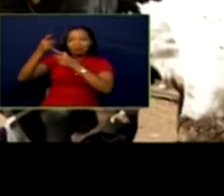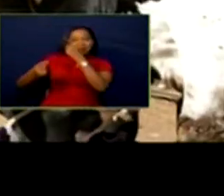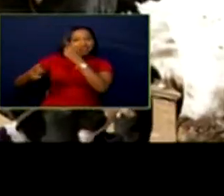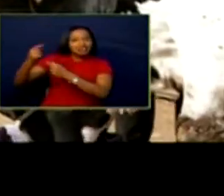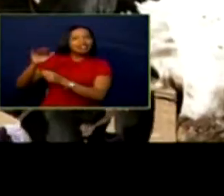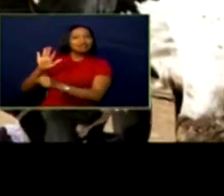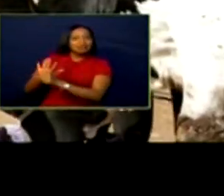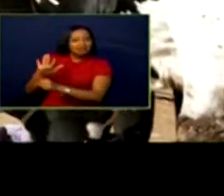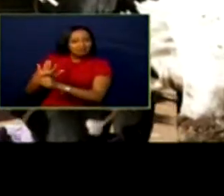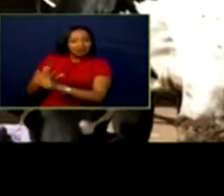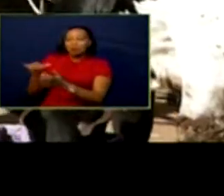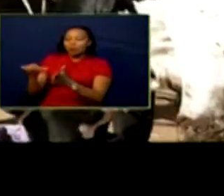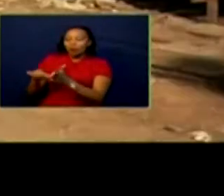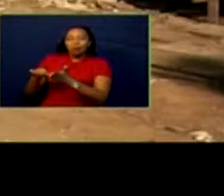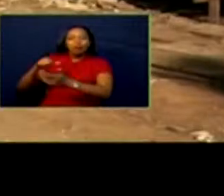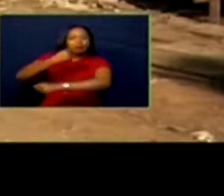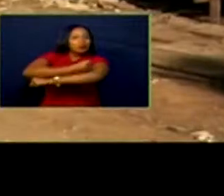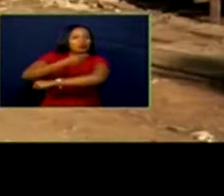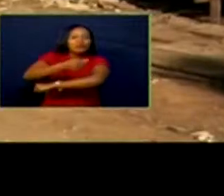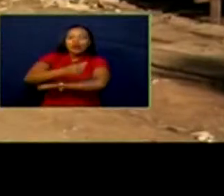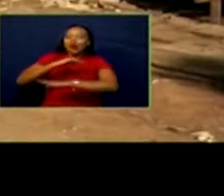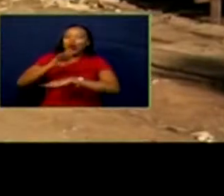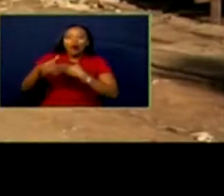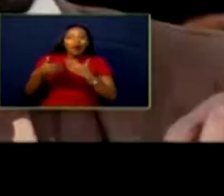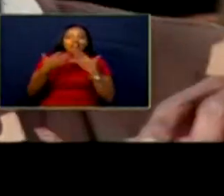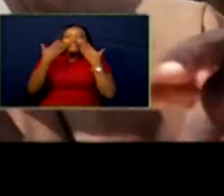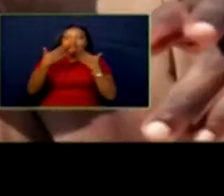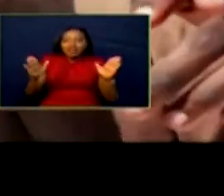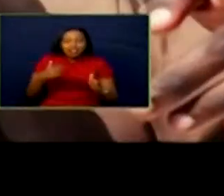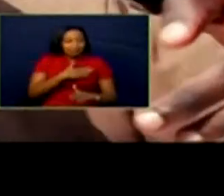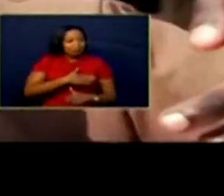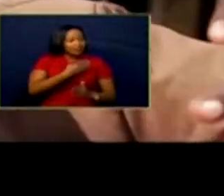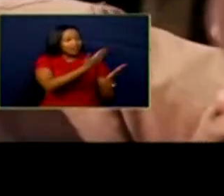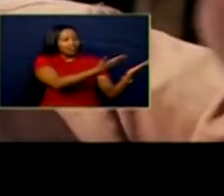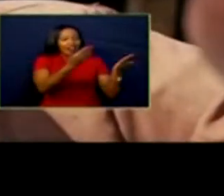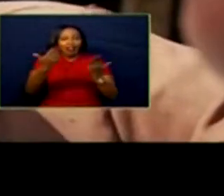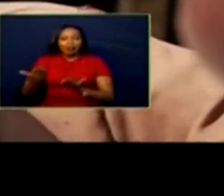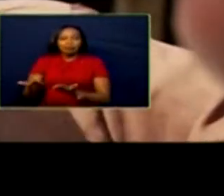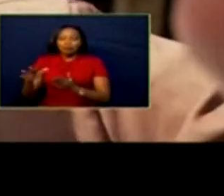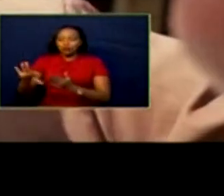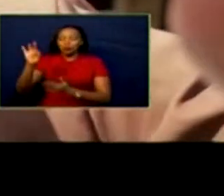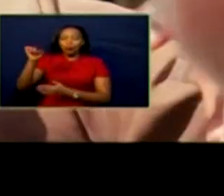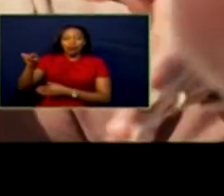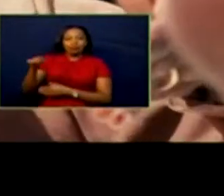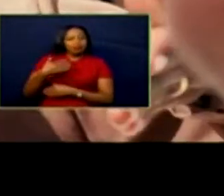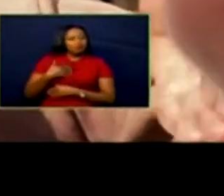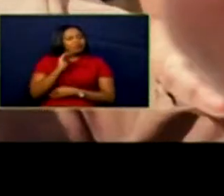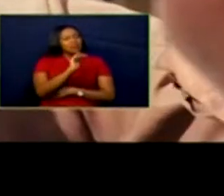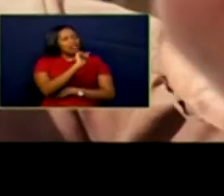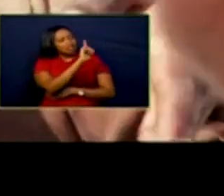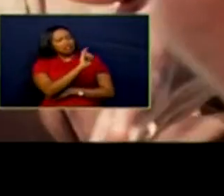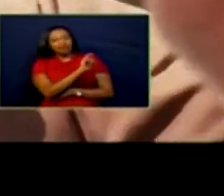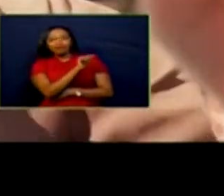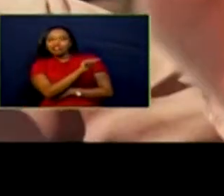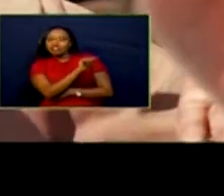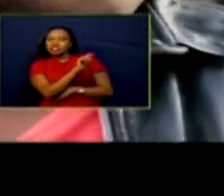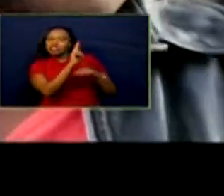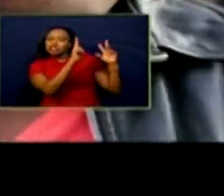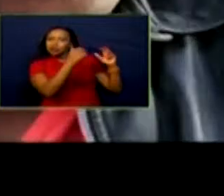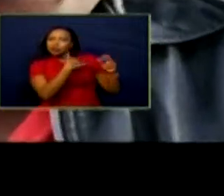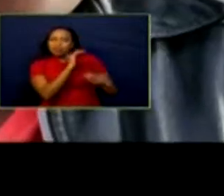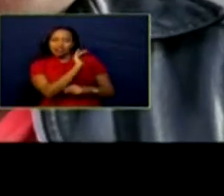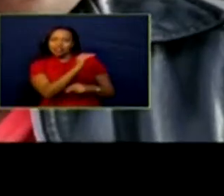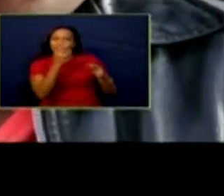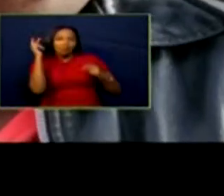Jen, chukua hii. Hebu nikuulize, hii maneno unasikia ya bima ya elimu inaweza kuwa namna gani mtu